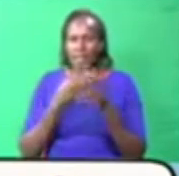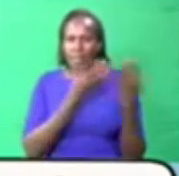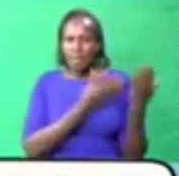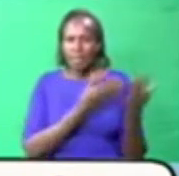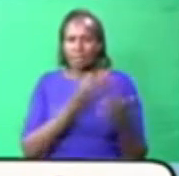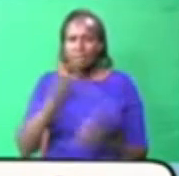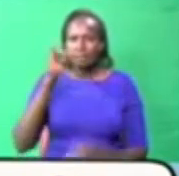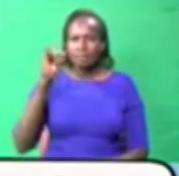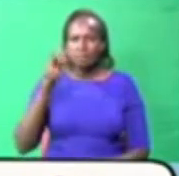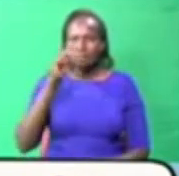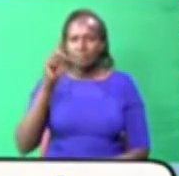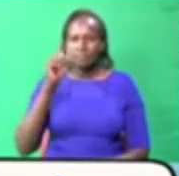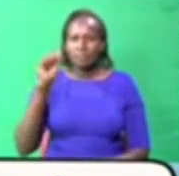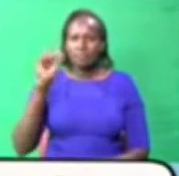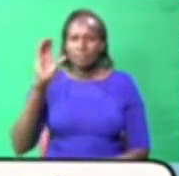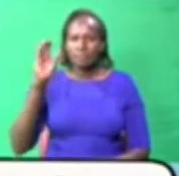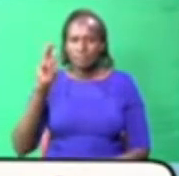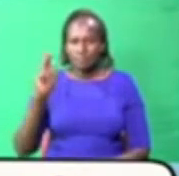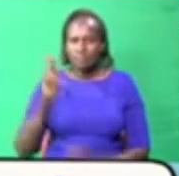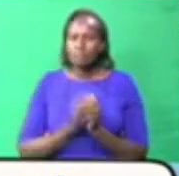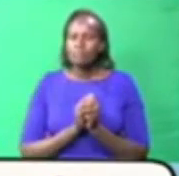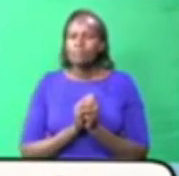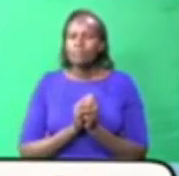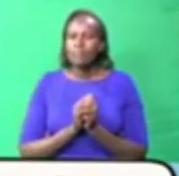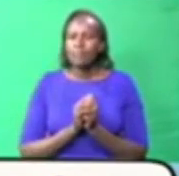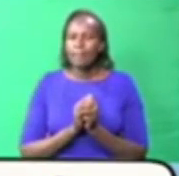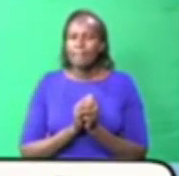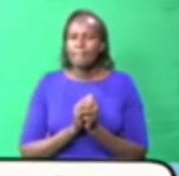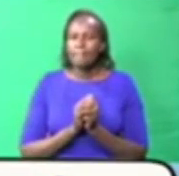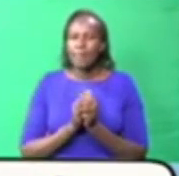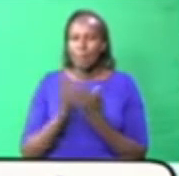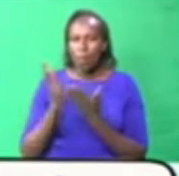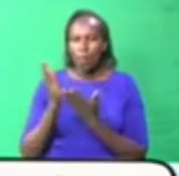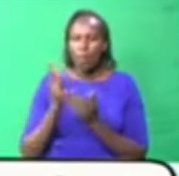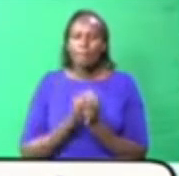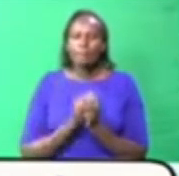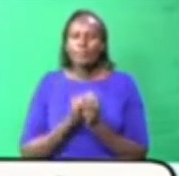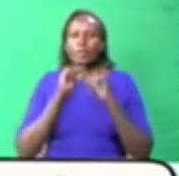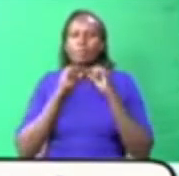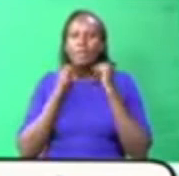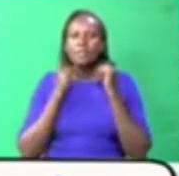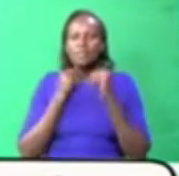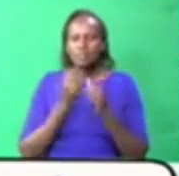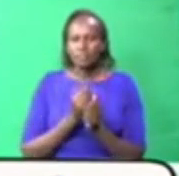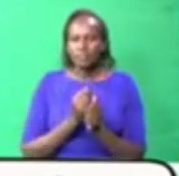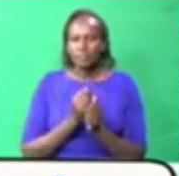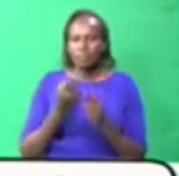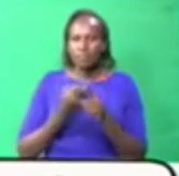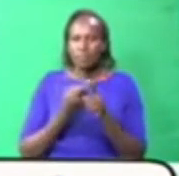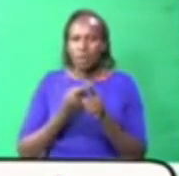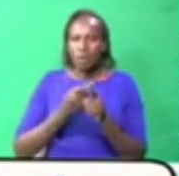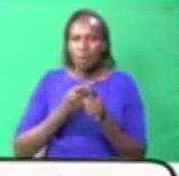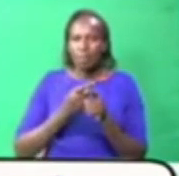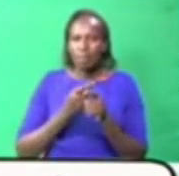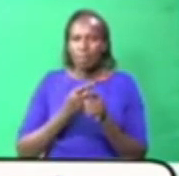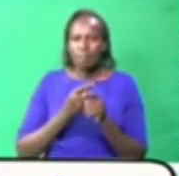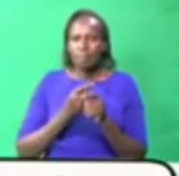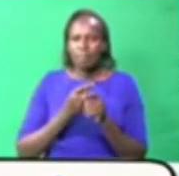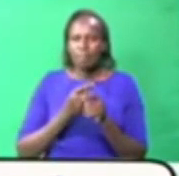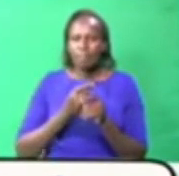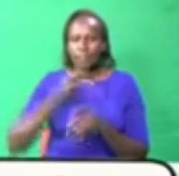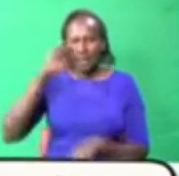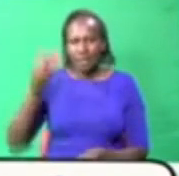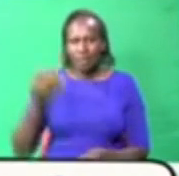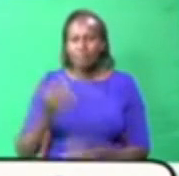Isaac Mwonjoria wa Idhaka. Mimi ni pastor na hudumu kule mlimani wa maombi, Heaven's Gate Prayer Mountain, as a